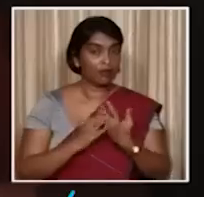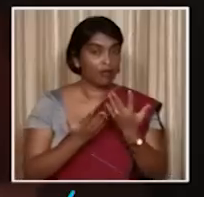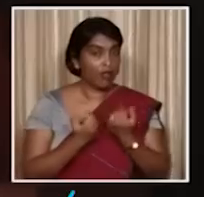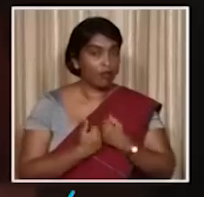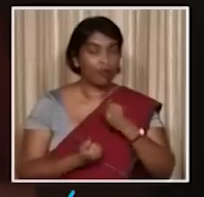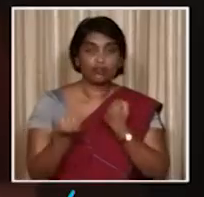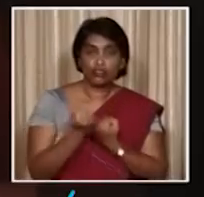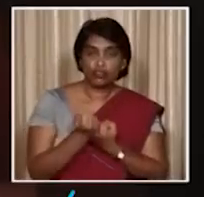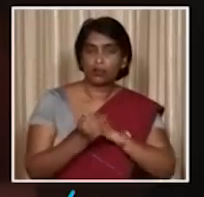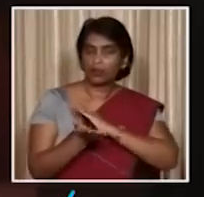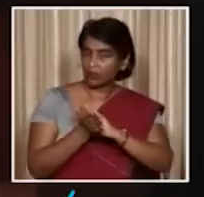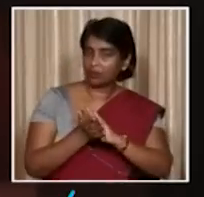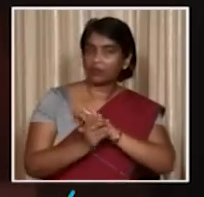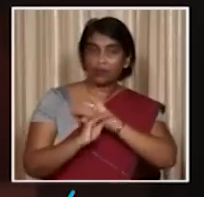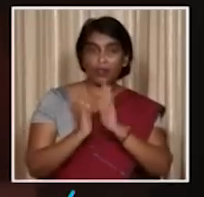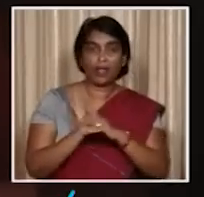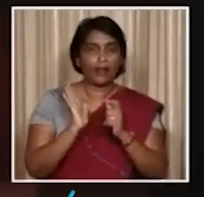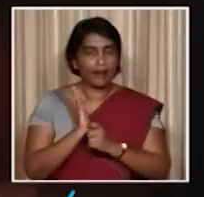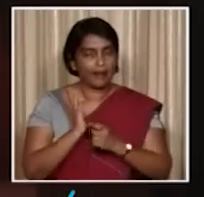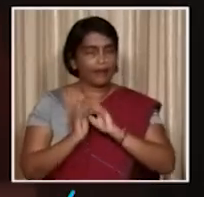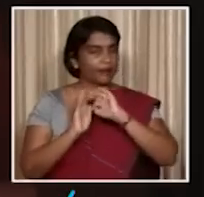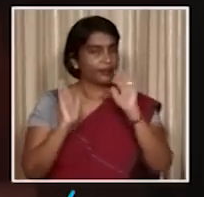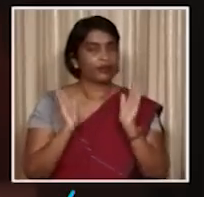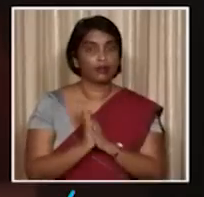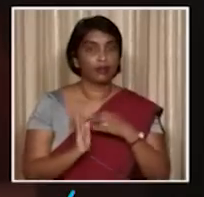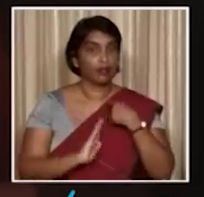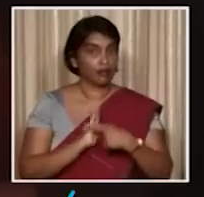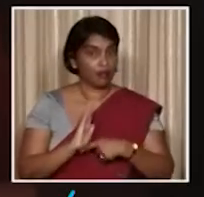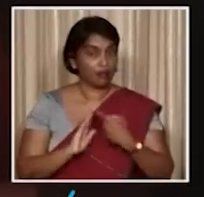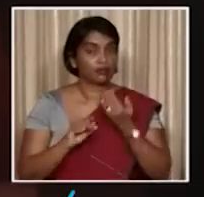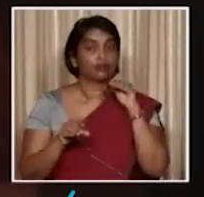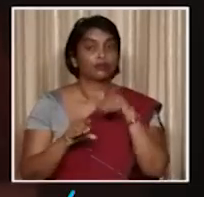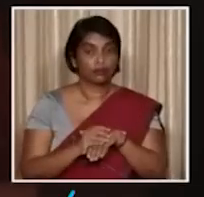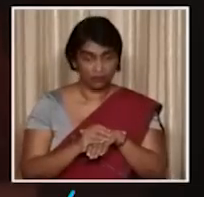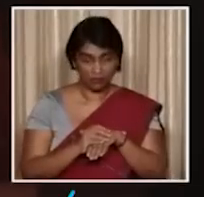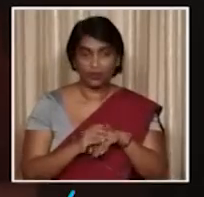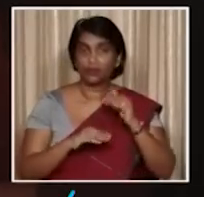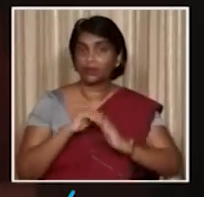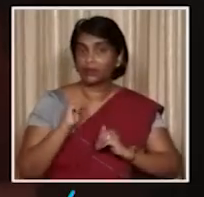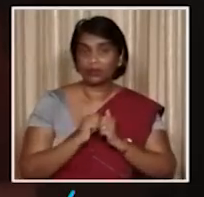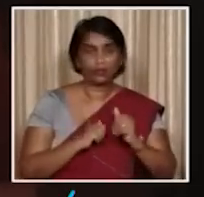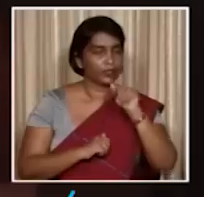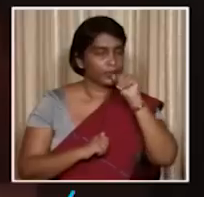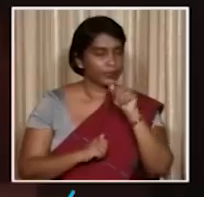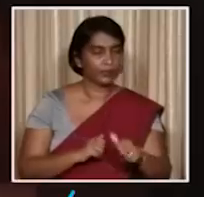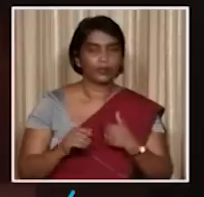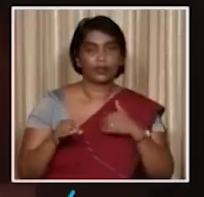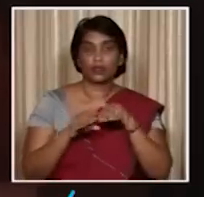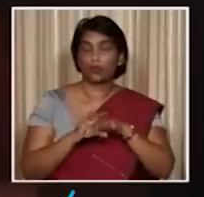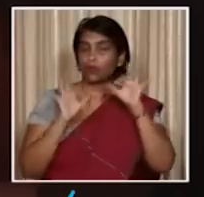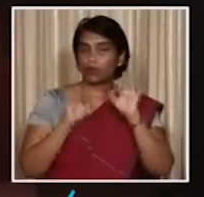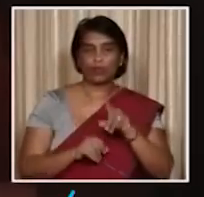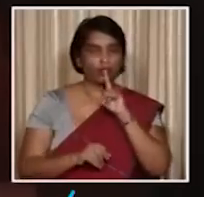තියෙන ආධාර උපකාර ණය ආධාර අපේ රටේ අභ්‍යන්තර ක්‍රියාවලියට කිසිම දවසක සම්බන්ධ කරලා